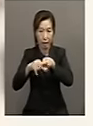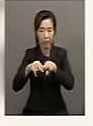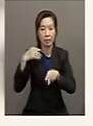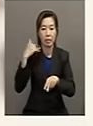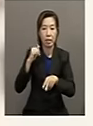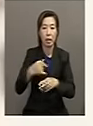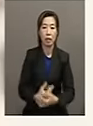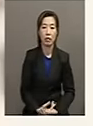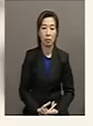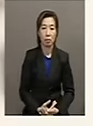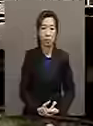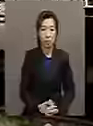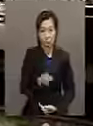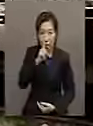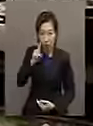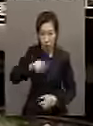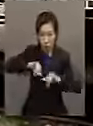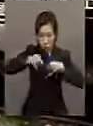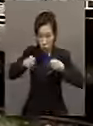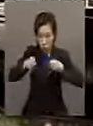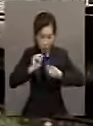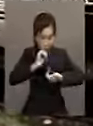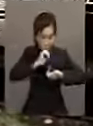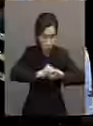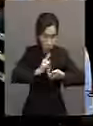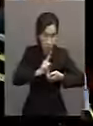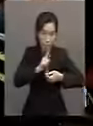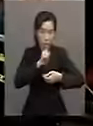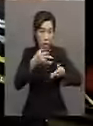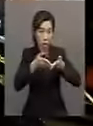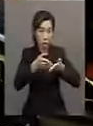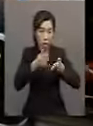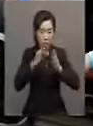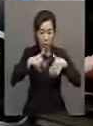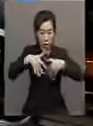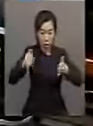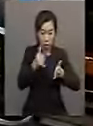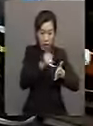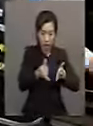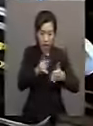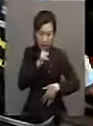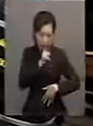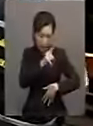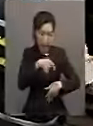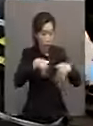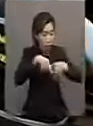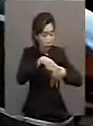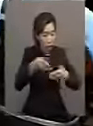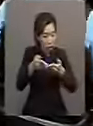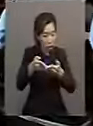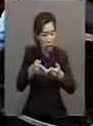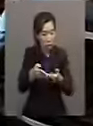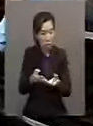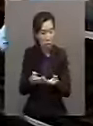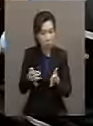วนความมีส่วนร่วมในการตรวจสอบผู้ที่เดินทางมากับเรือนะฮะว่าตกลงแล้วเรือลำดังกล่าวเนี่ยบรรทุ